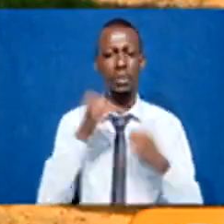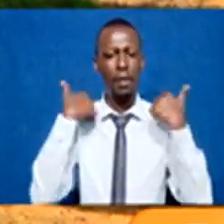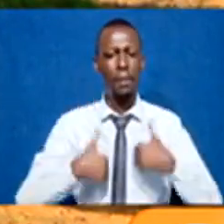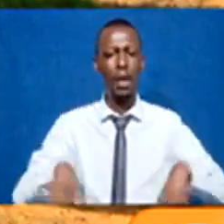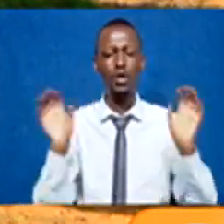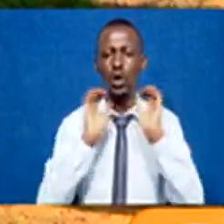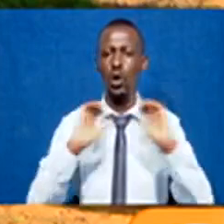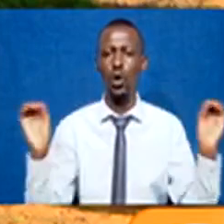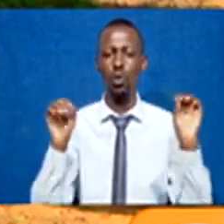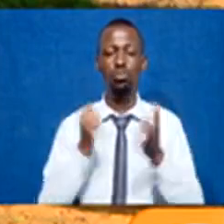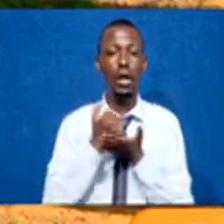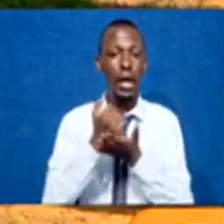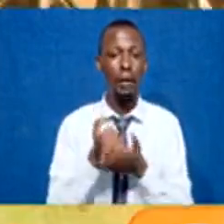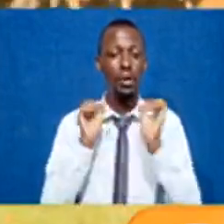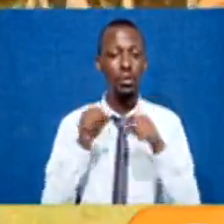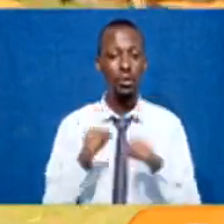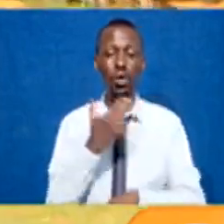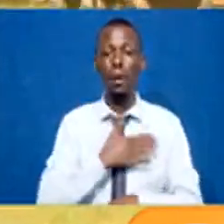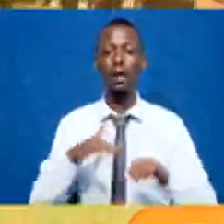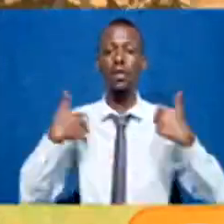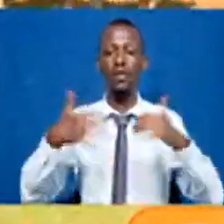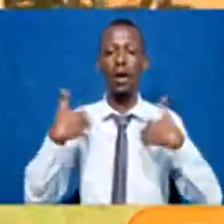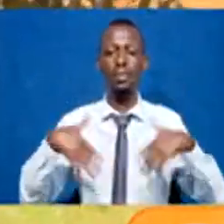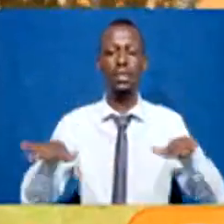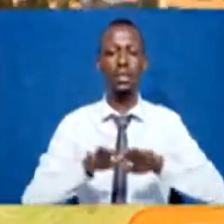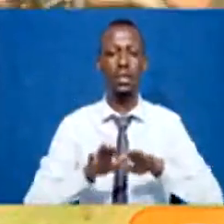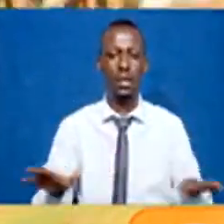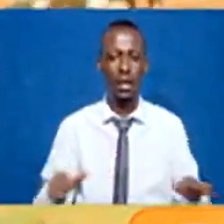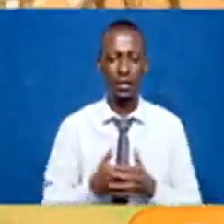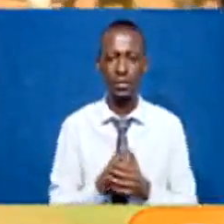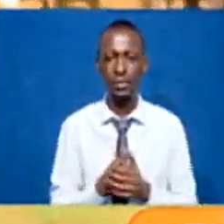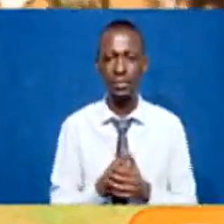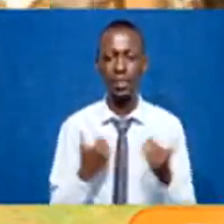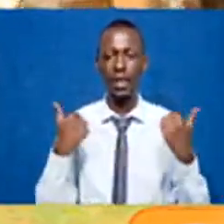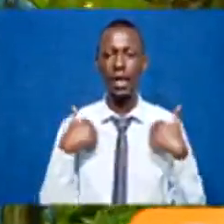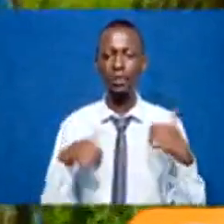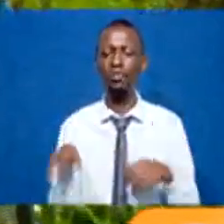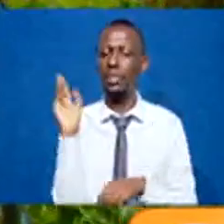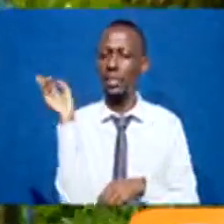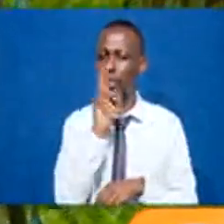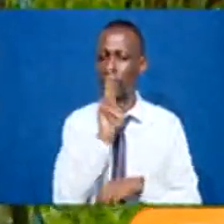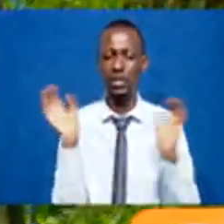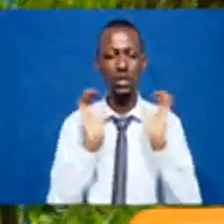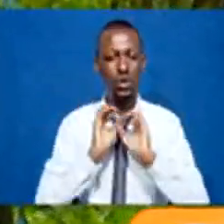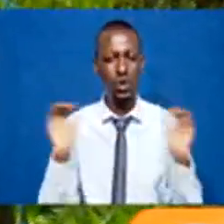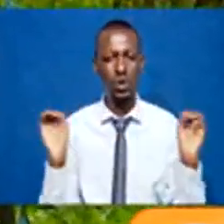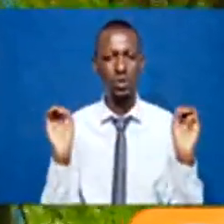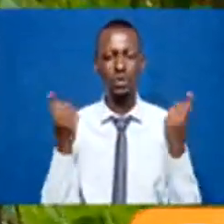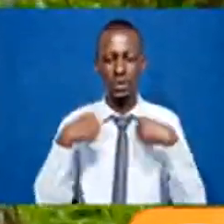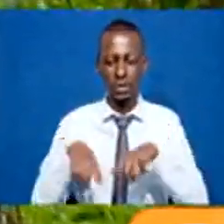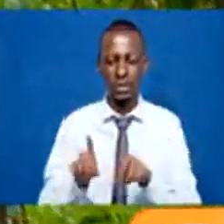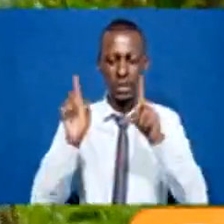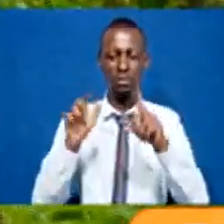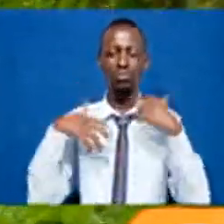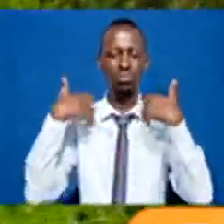nikaona inaweza kunisaidia kwa samba. Ili kuhakikisha hajipati babaya katika fani hii, Oduor ameweza kupanua